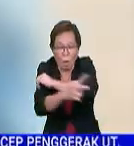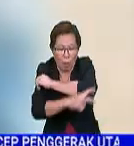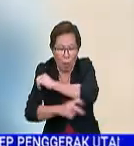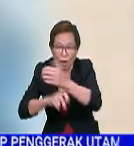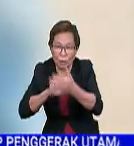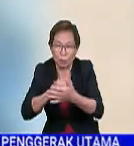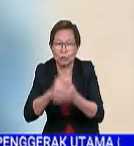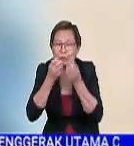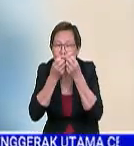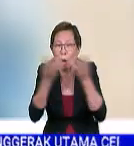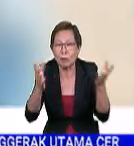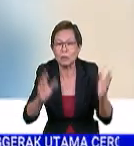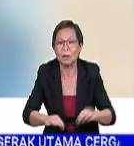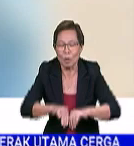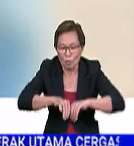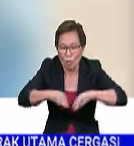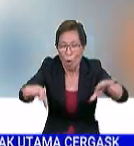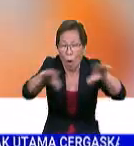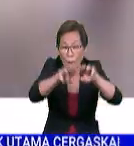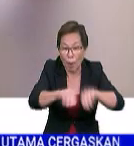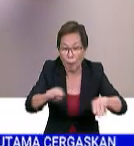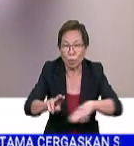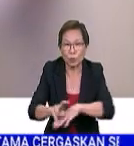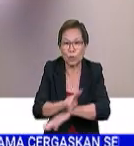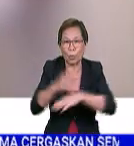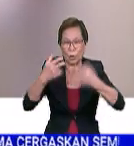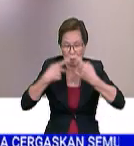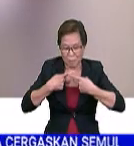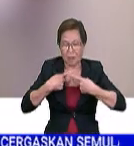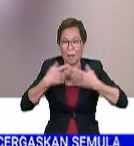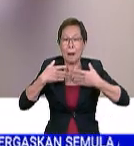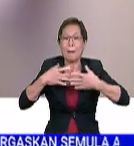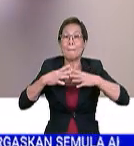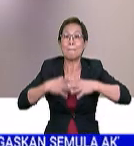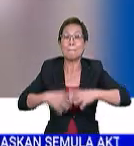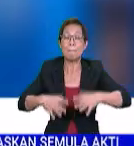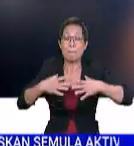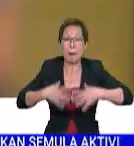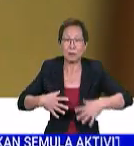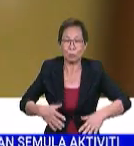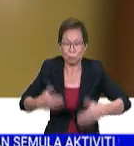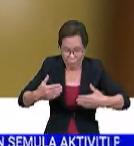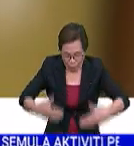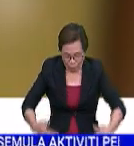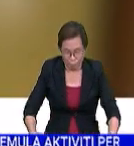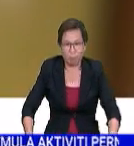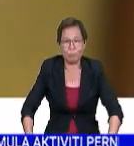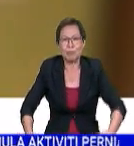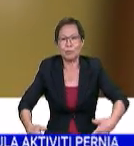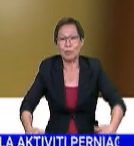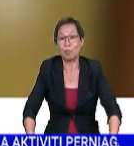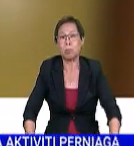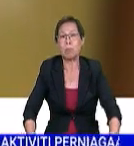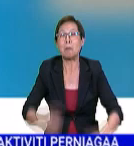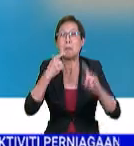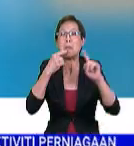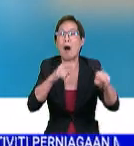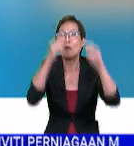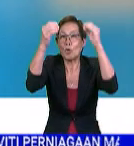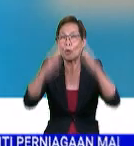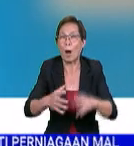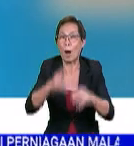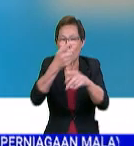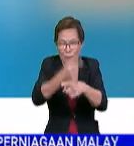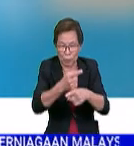dirompak. Video tular seorang pelajar memakai kemeja sekolah sehingga paras lutut mengundang pelbagai reaksi. Gurunya